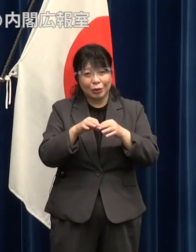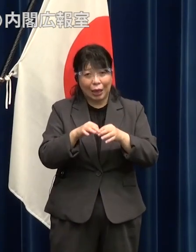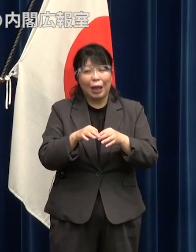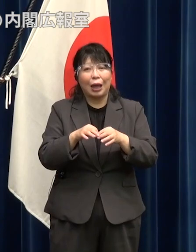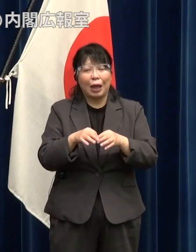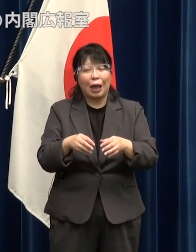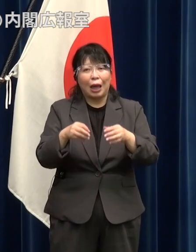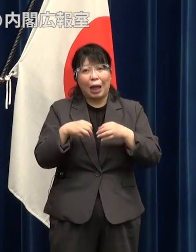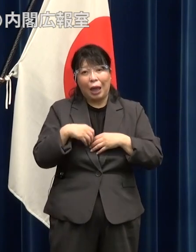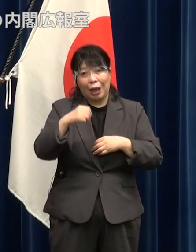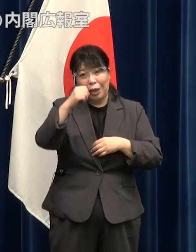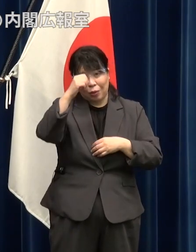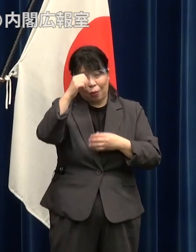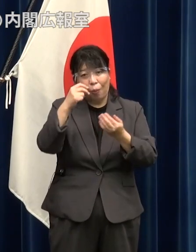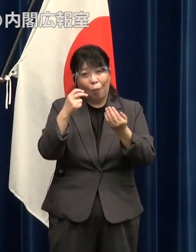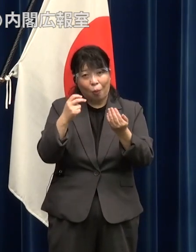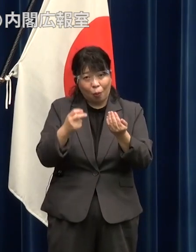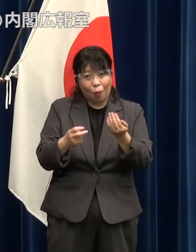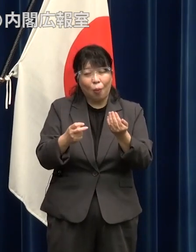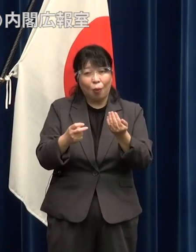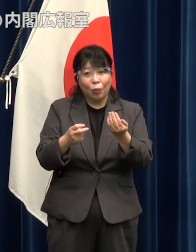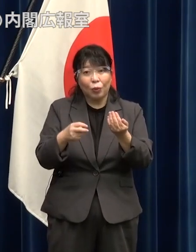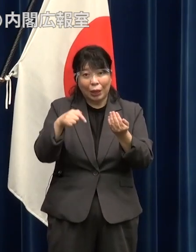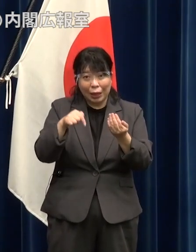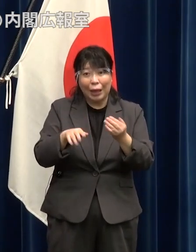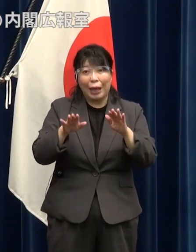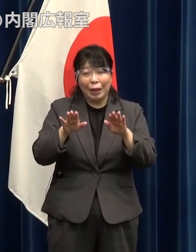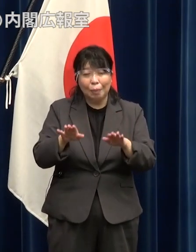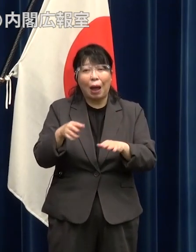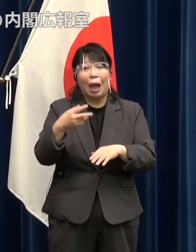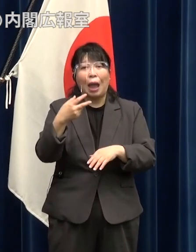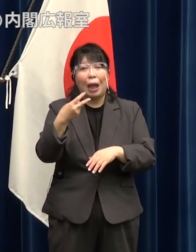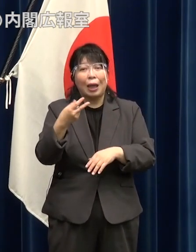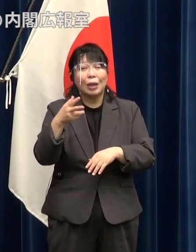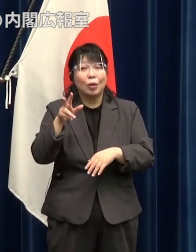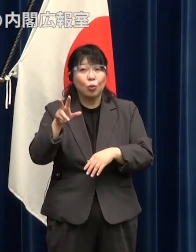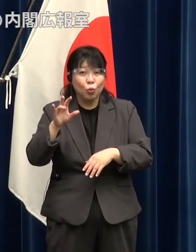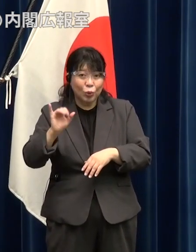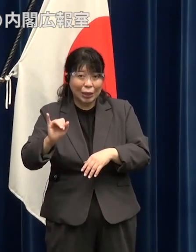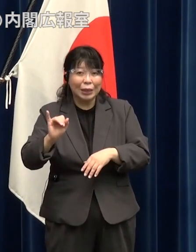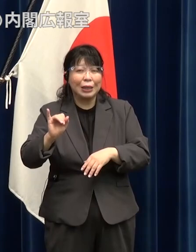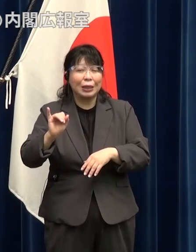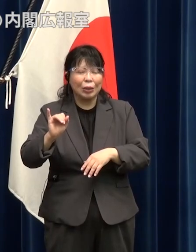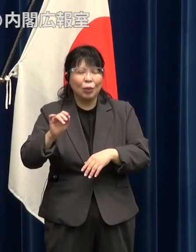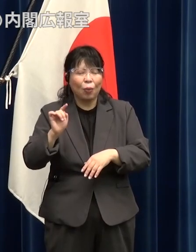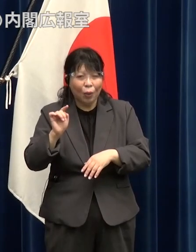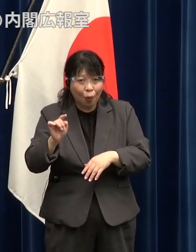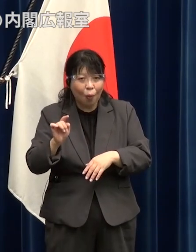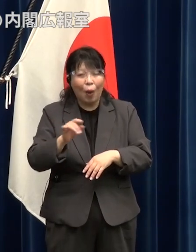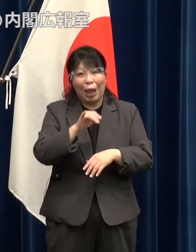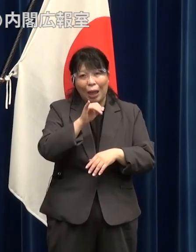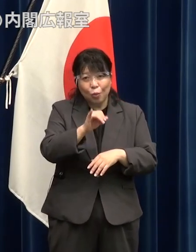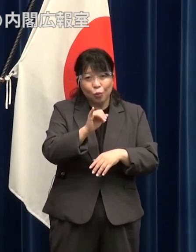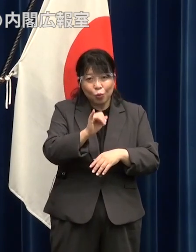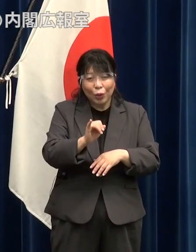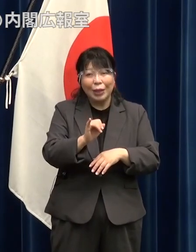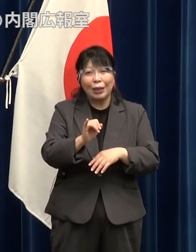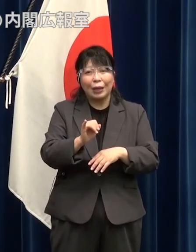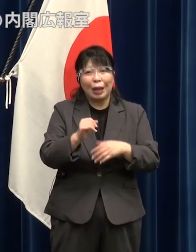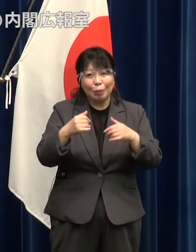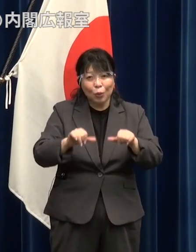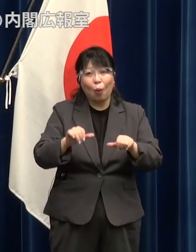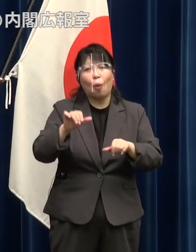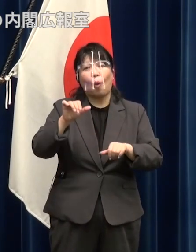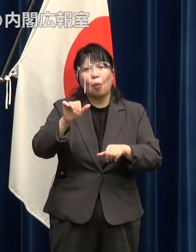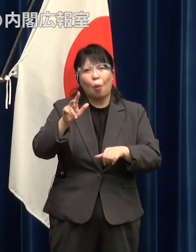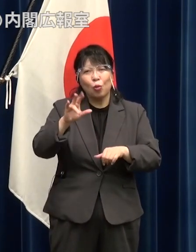について、現在の2類相当を季節性インフルエンザと同じ5類に引き下げることを含めた検討が始まっております